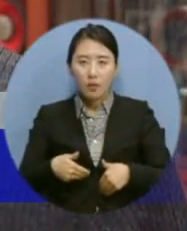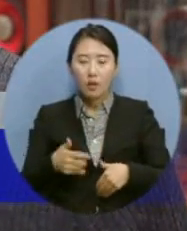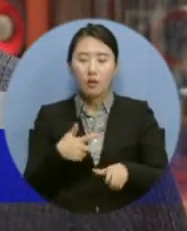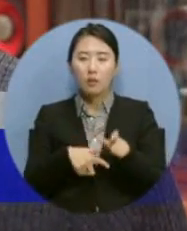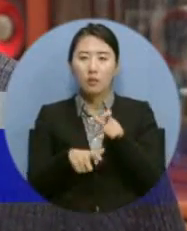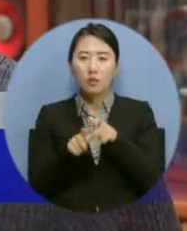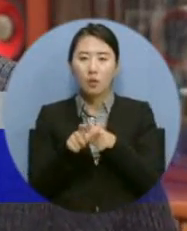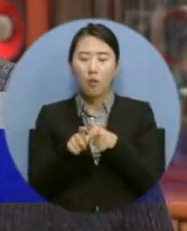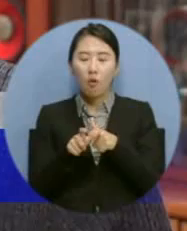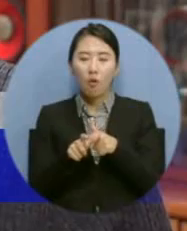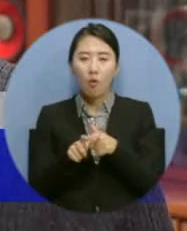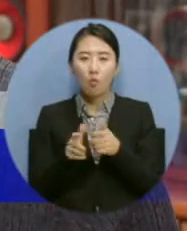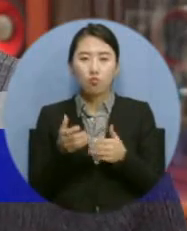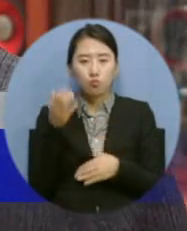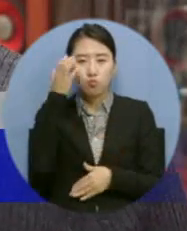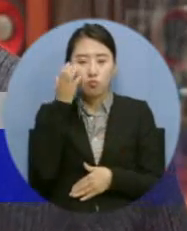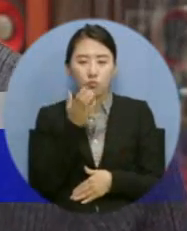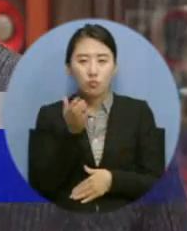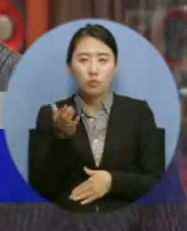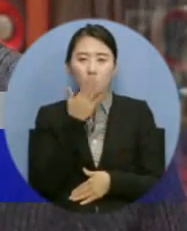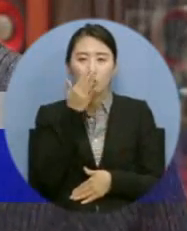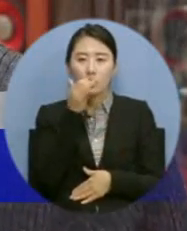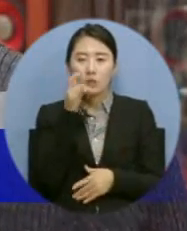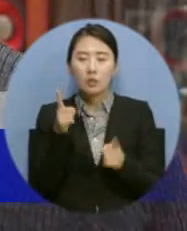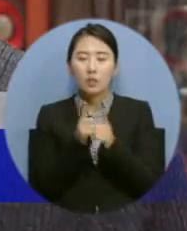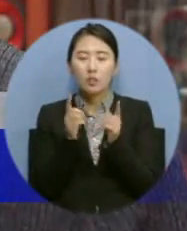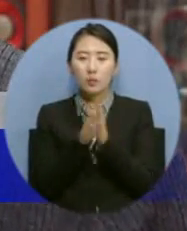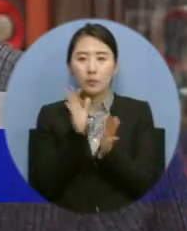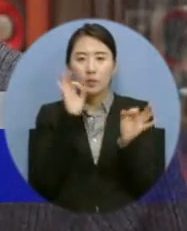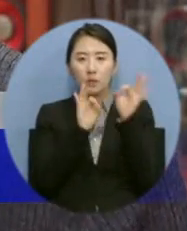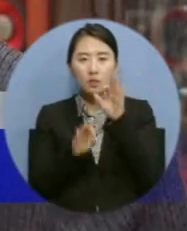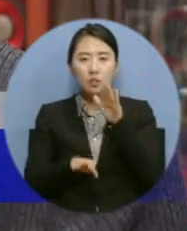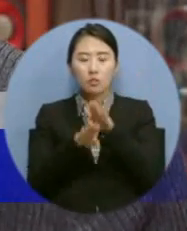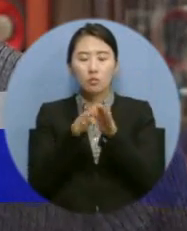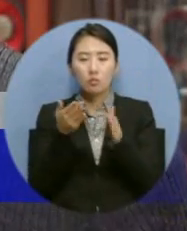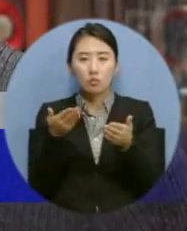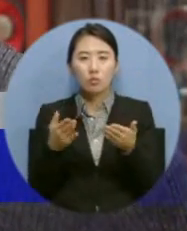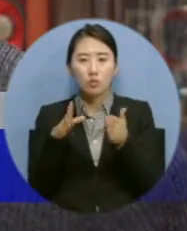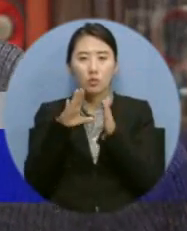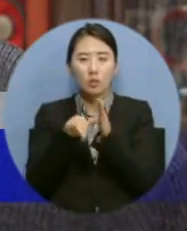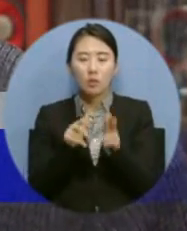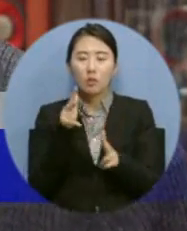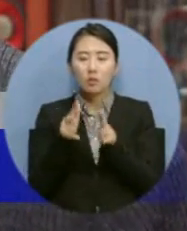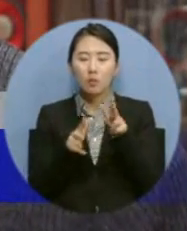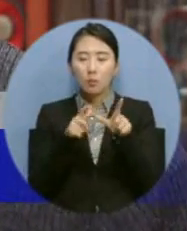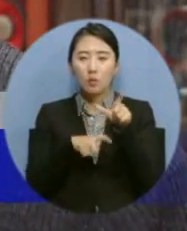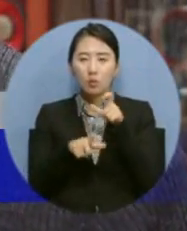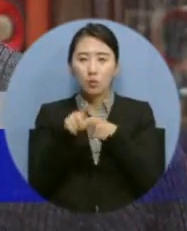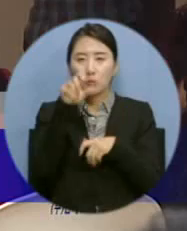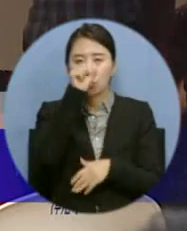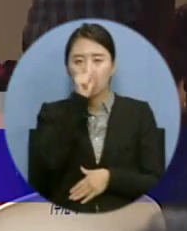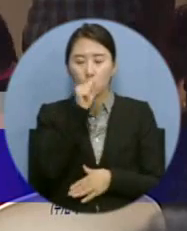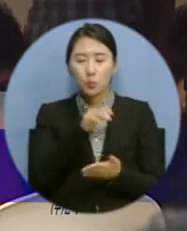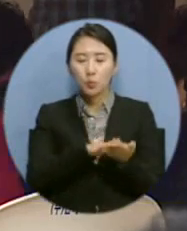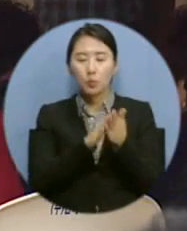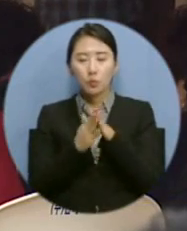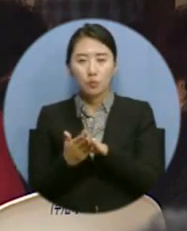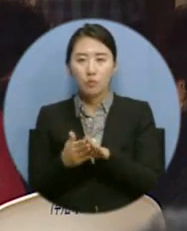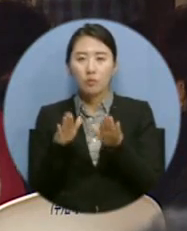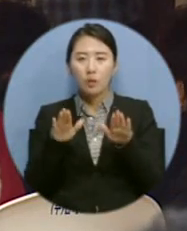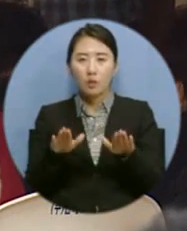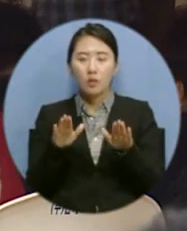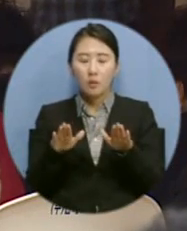또 더 기여하실 수 있는 부분들을 스스로 찾아서 채워주실 때 사업이 더 좋은 사업이 될 수 있거든요.